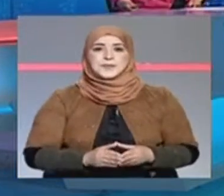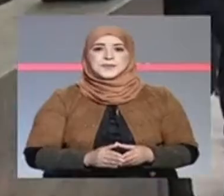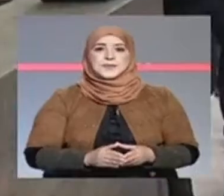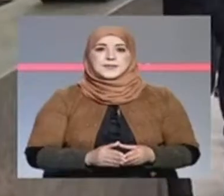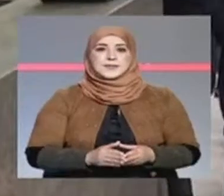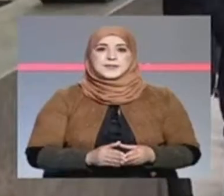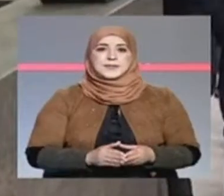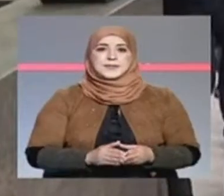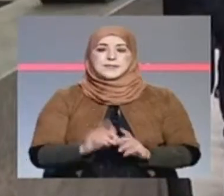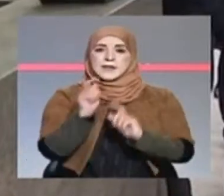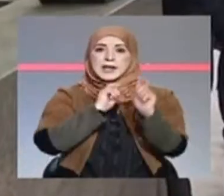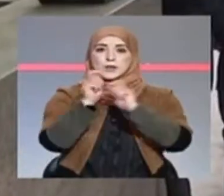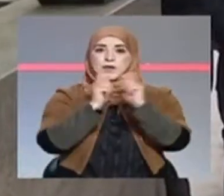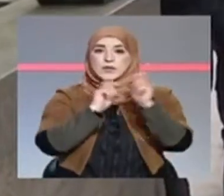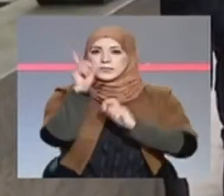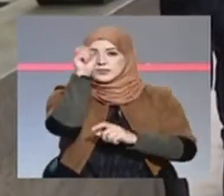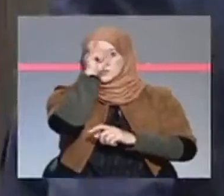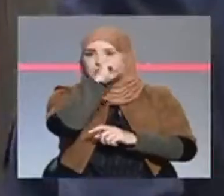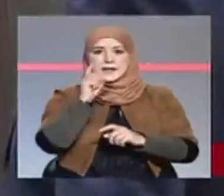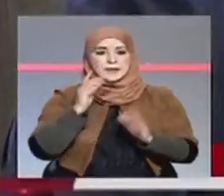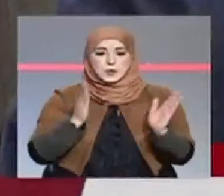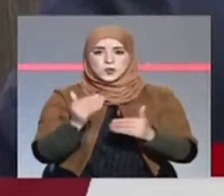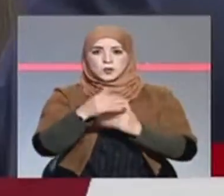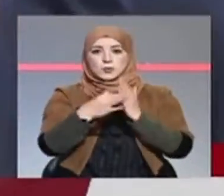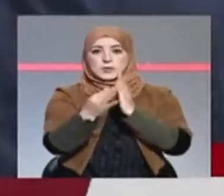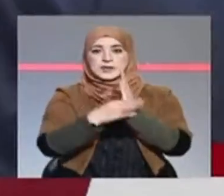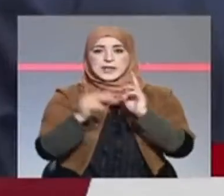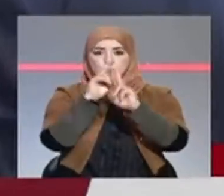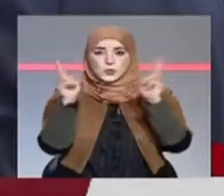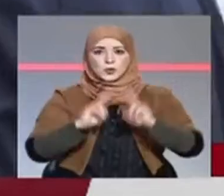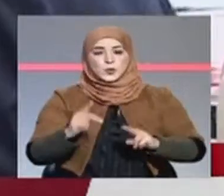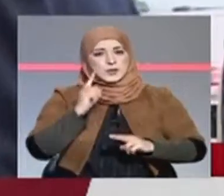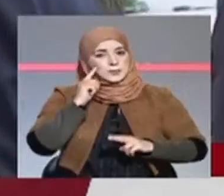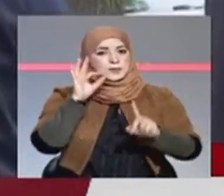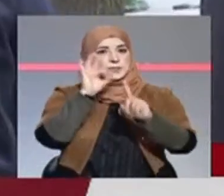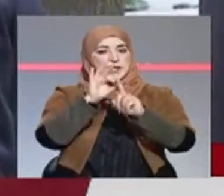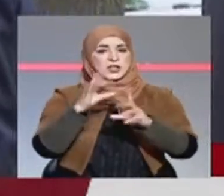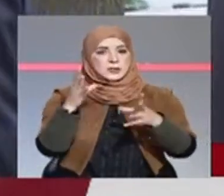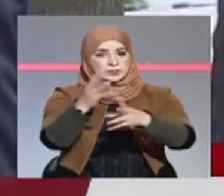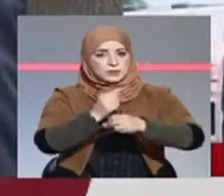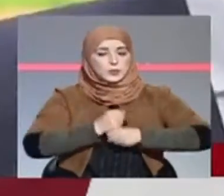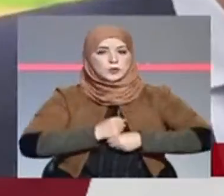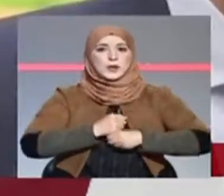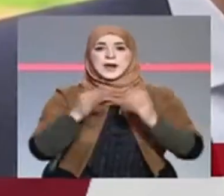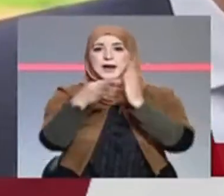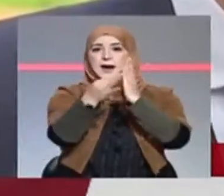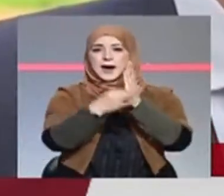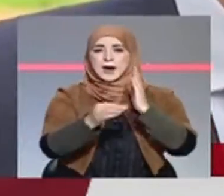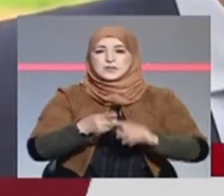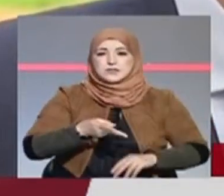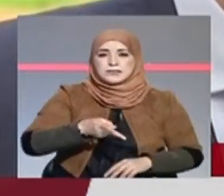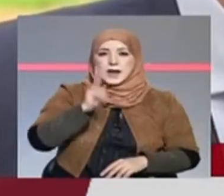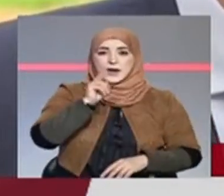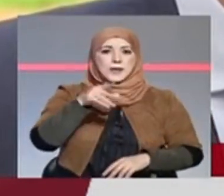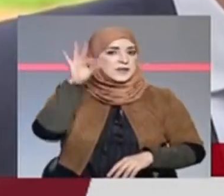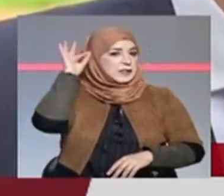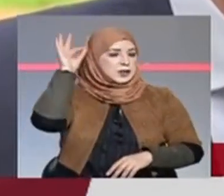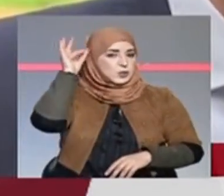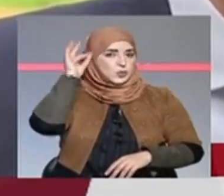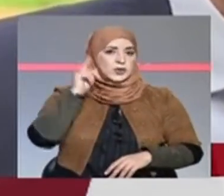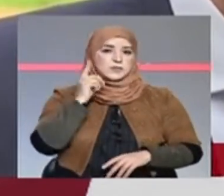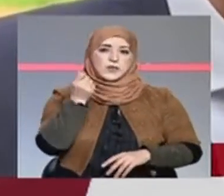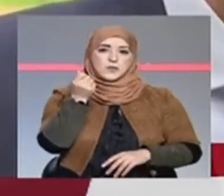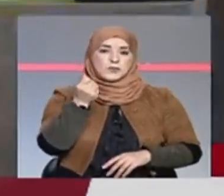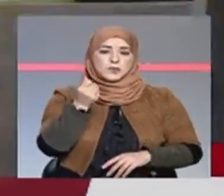مفاوضات عسيره مع صندوق النقد الدولي تجريها تونس من اجل الحصول على قرض هو الاكبر في تاريخ البلاد تقدر